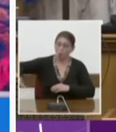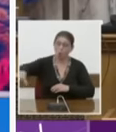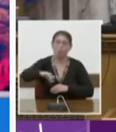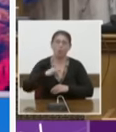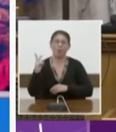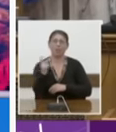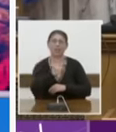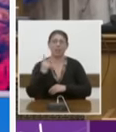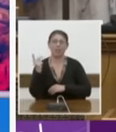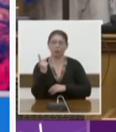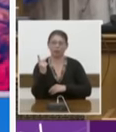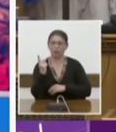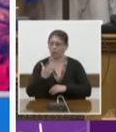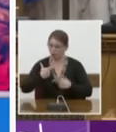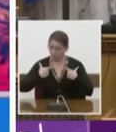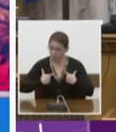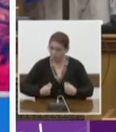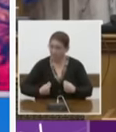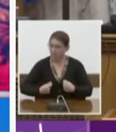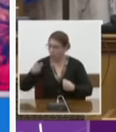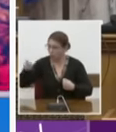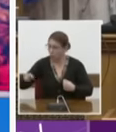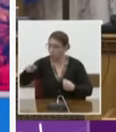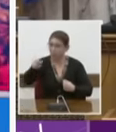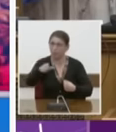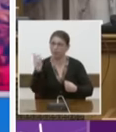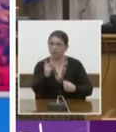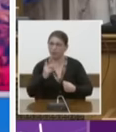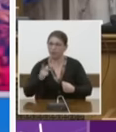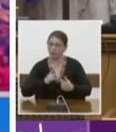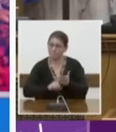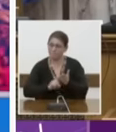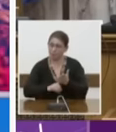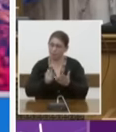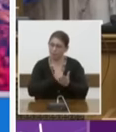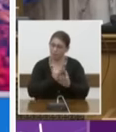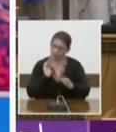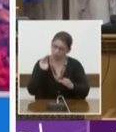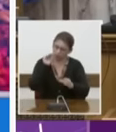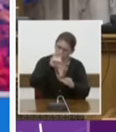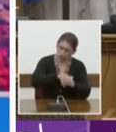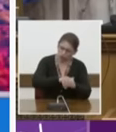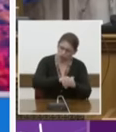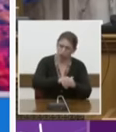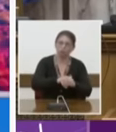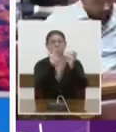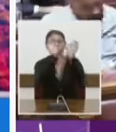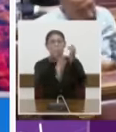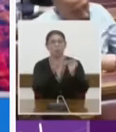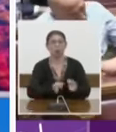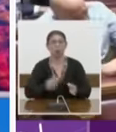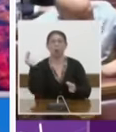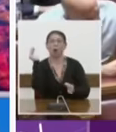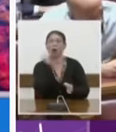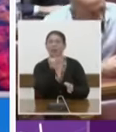εργατιάς λοιπόν γιατί γιατί ε απελευθερώνει τις συνέργειες θέλει άλει καυτή ού τη αγορά